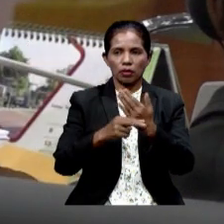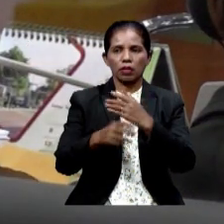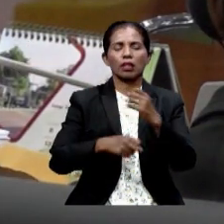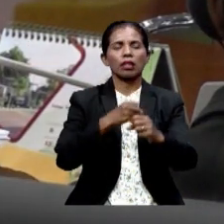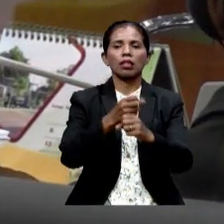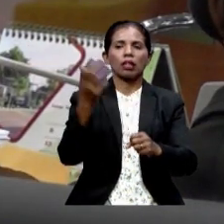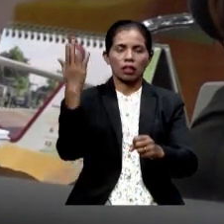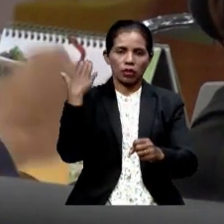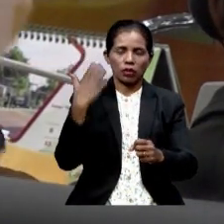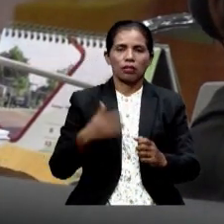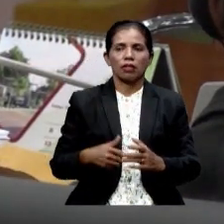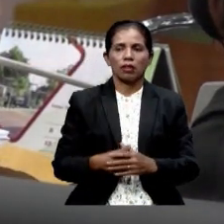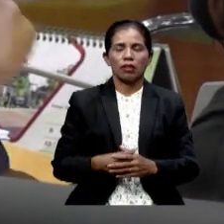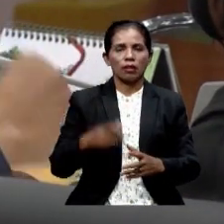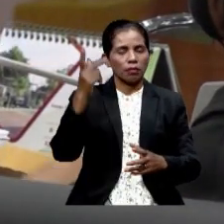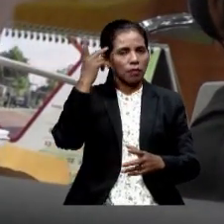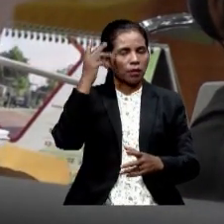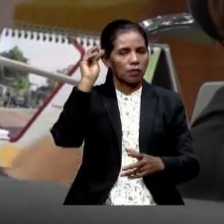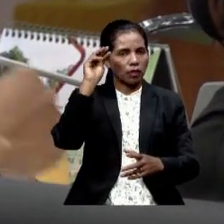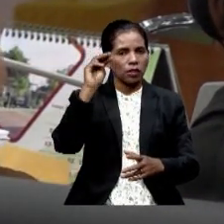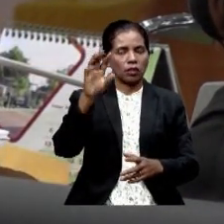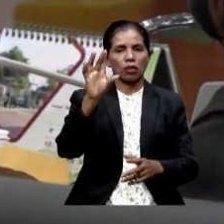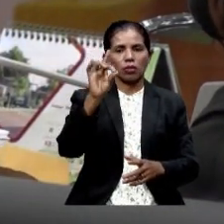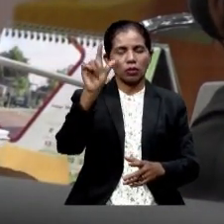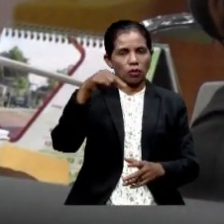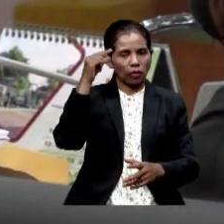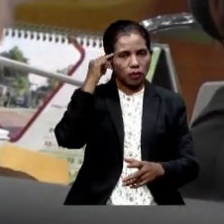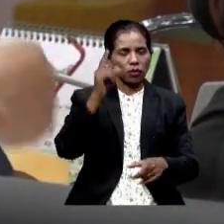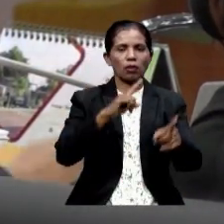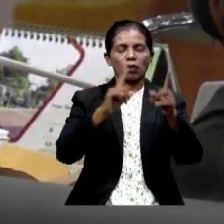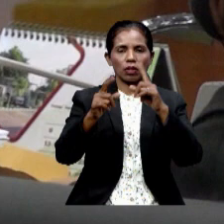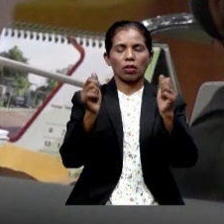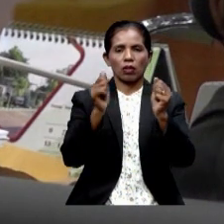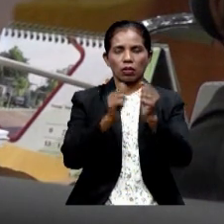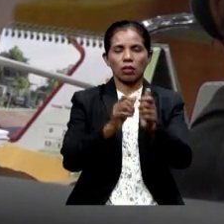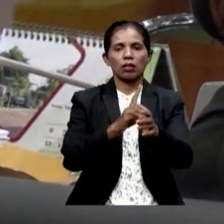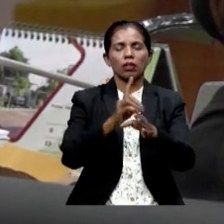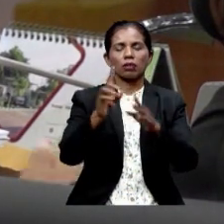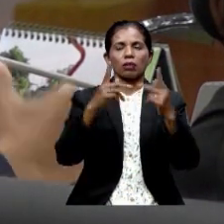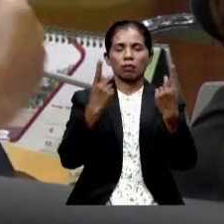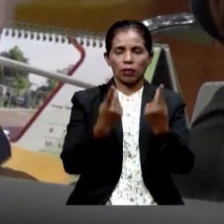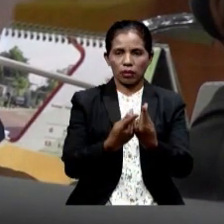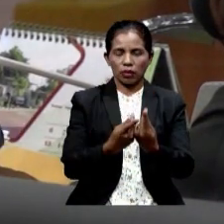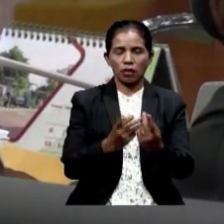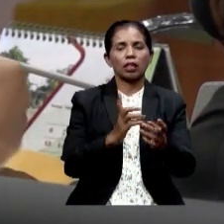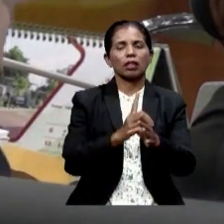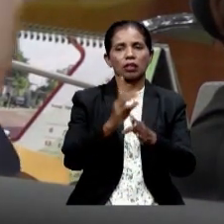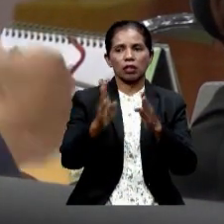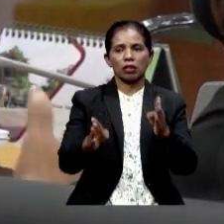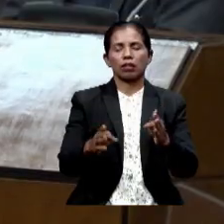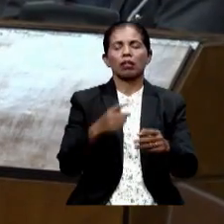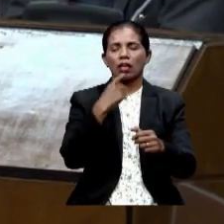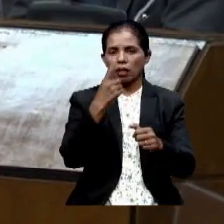liba. Primeiro ministro oitavo governo nia mba colia direta o diretor companhia. E diretor companhia